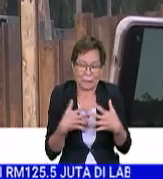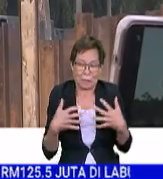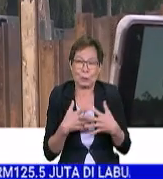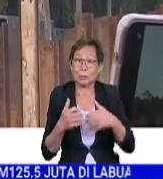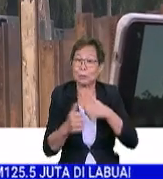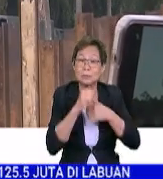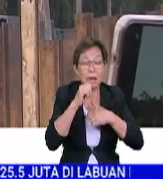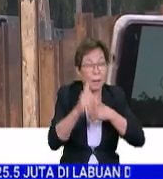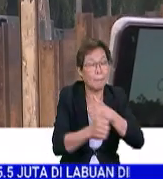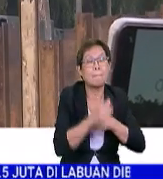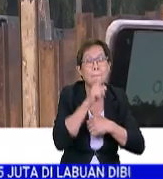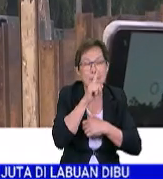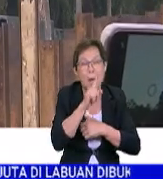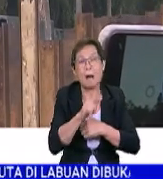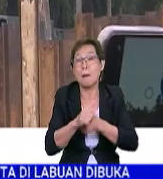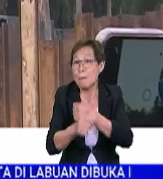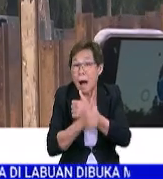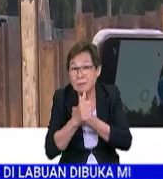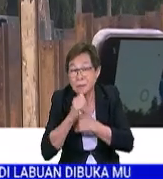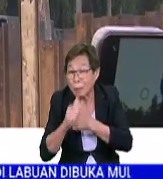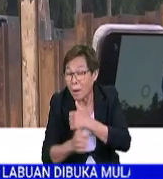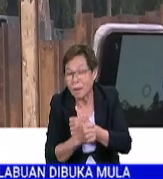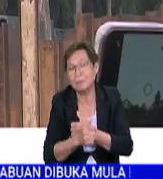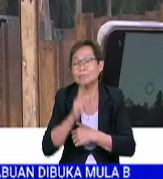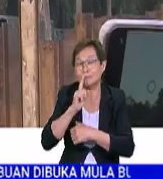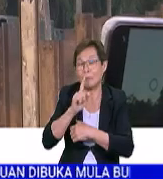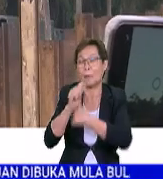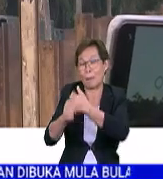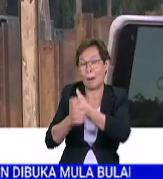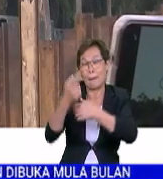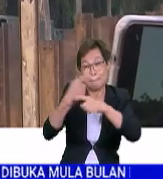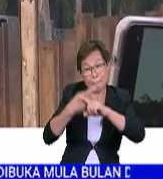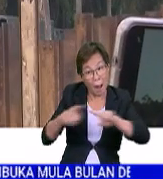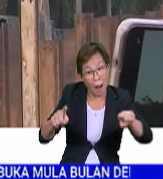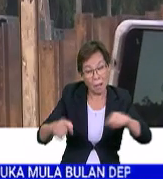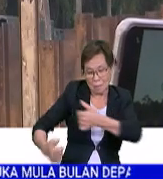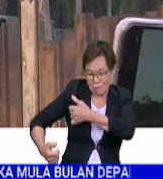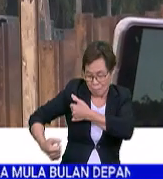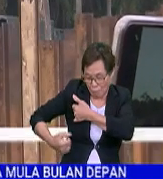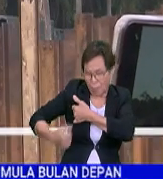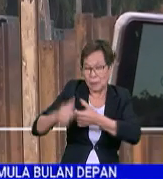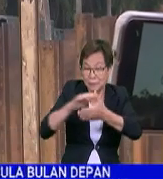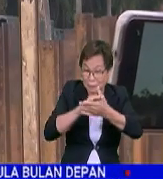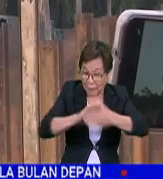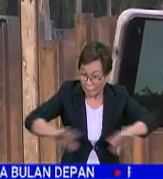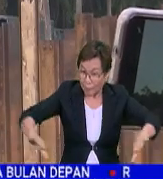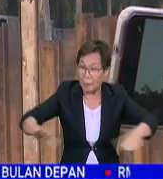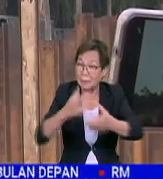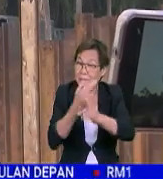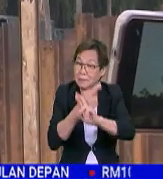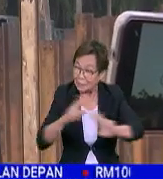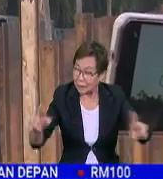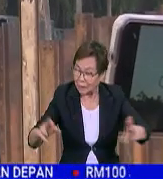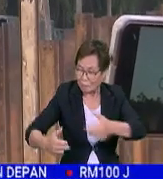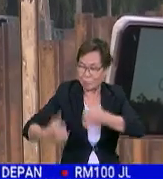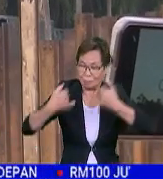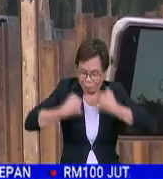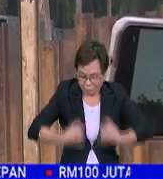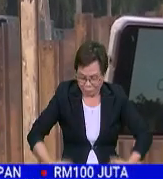jika memang bahaya Tapi dia itu makan sedikit aja keselamatan dengan